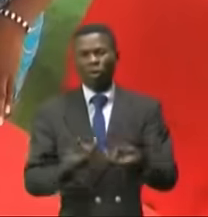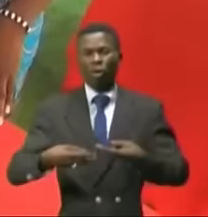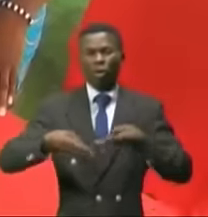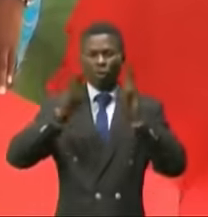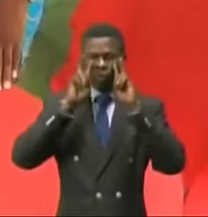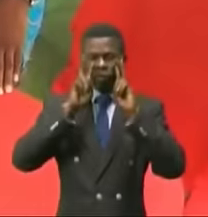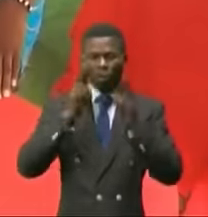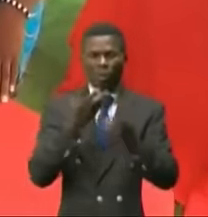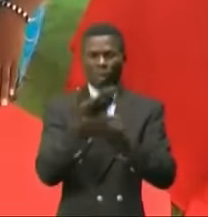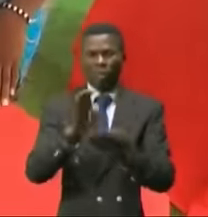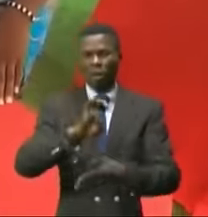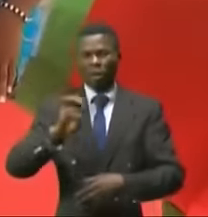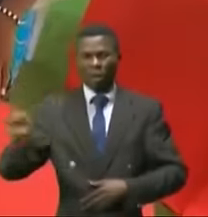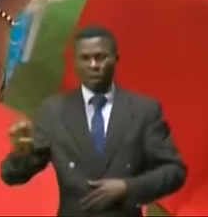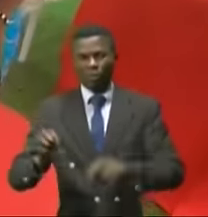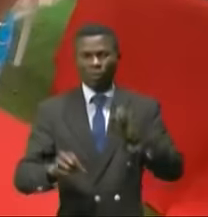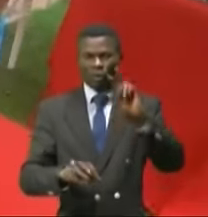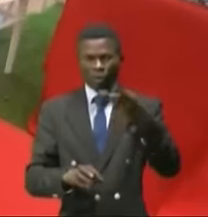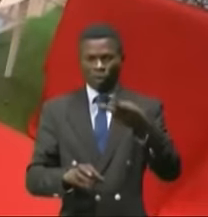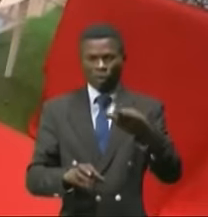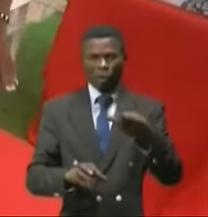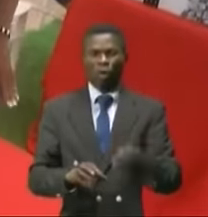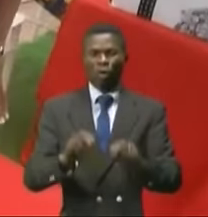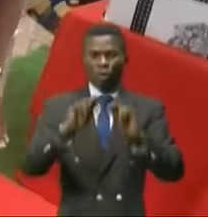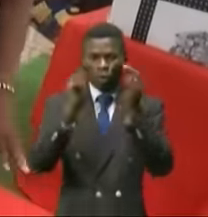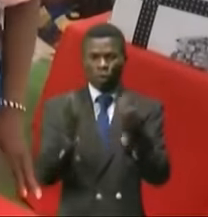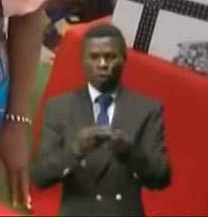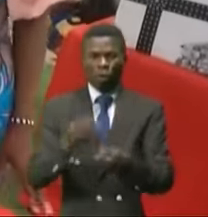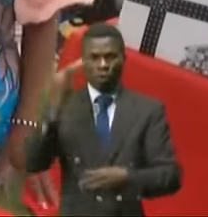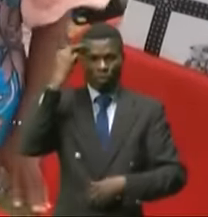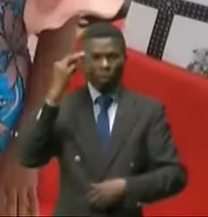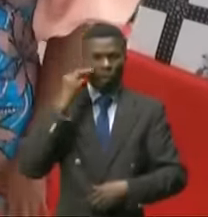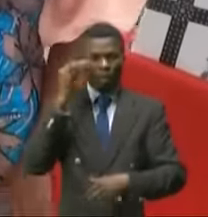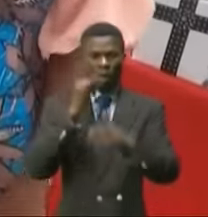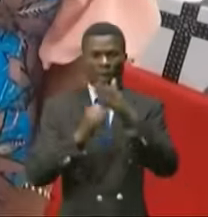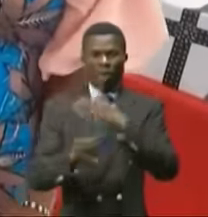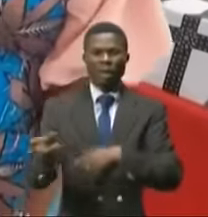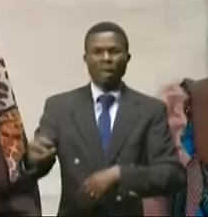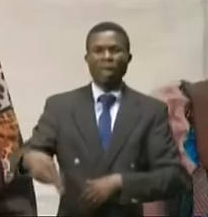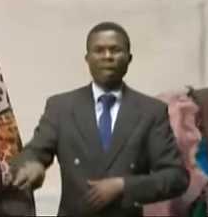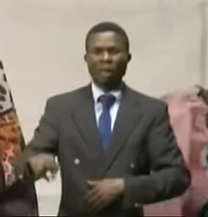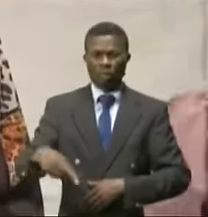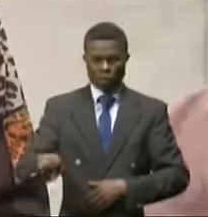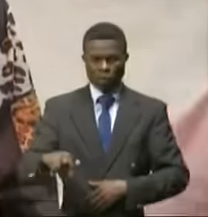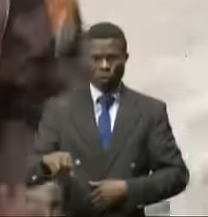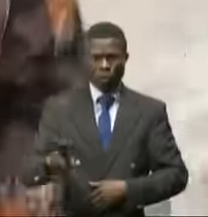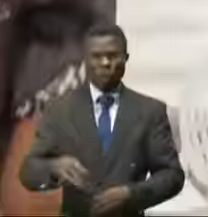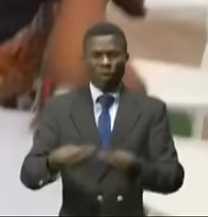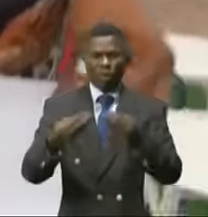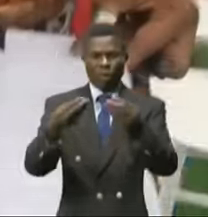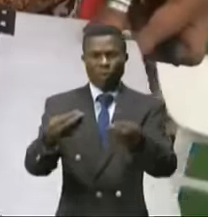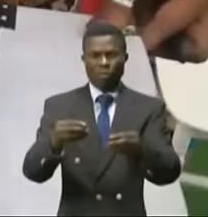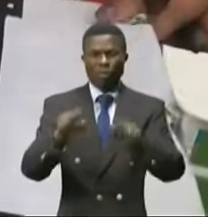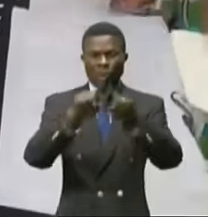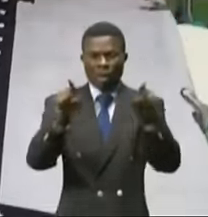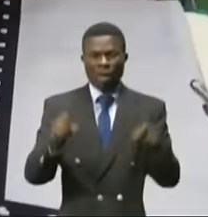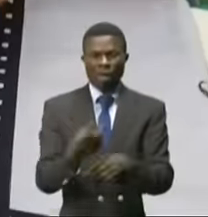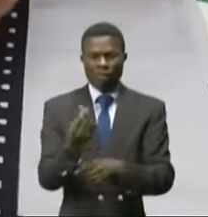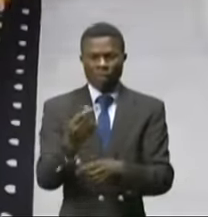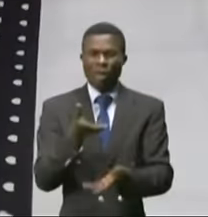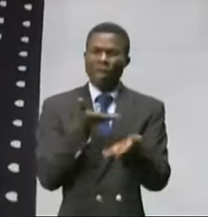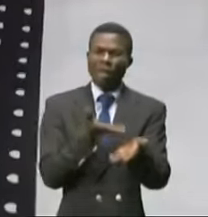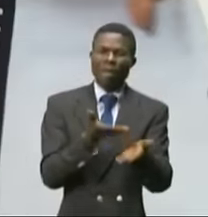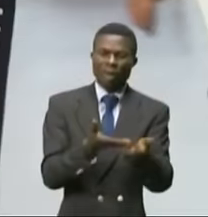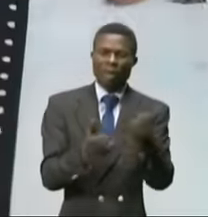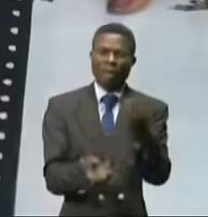l'Est. En deuxième lieu, la délégation du ministère de l'intégration régionale qui a remis une enveloppe pour assister